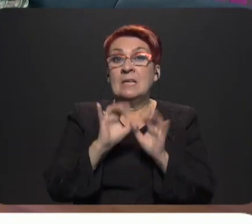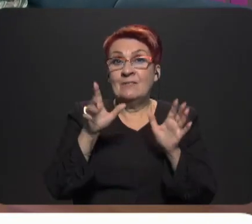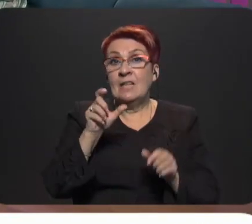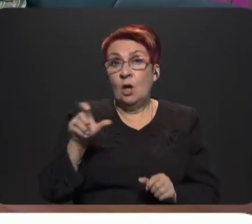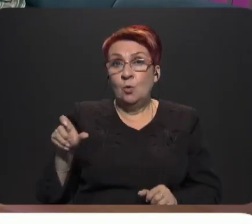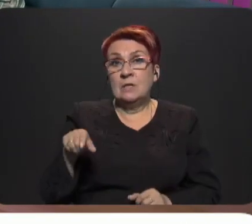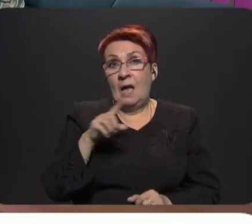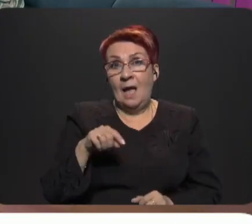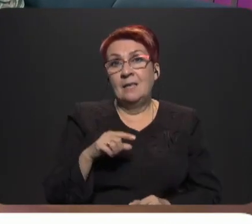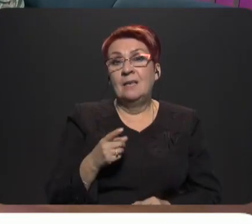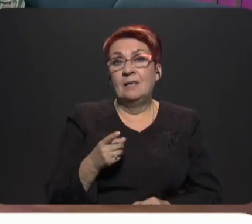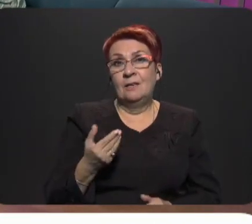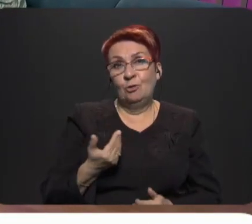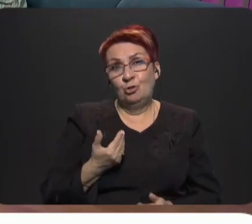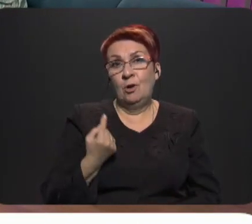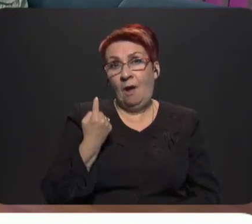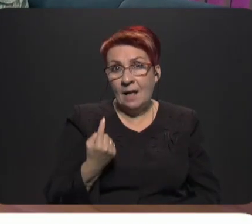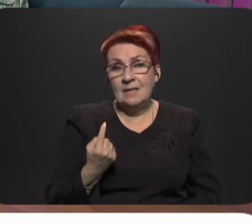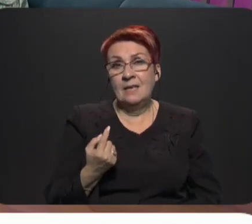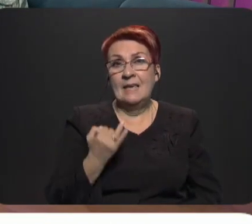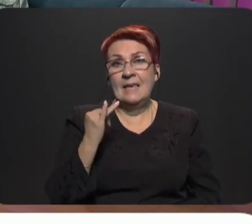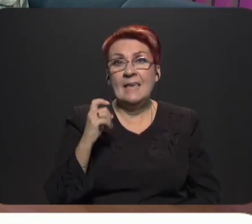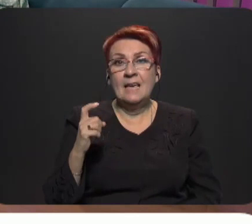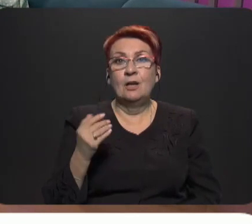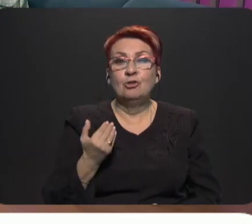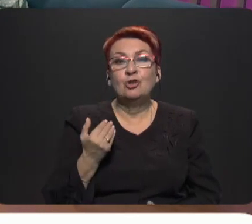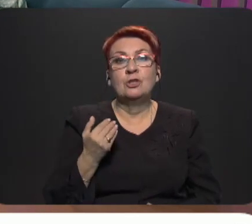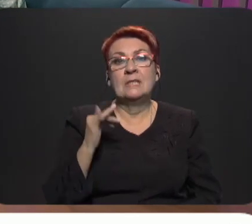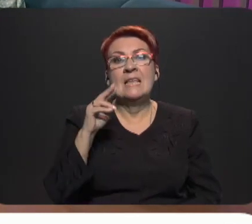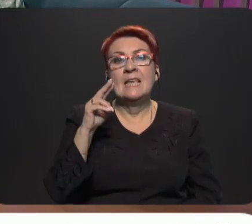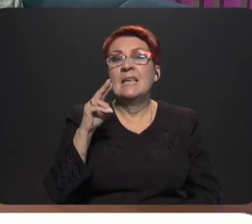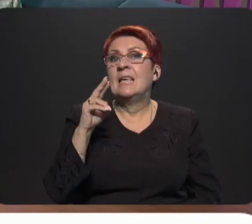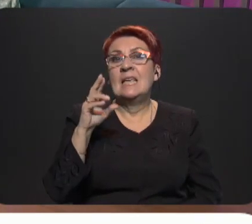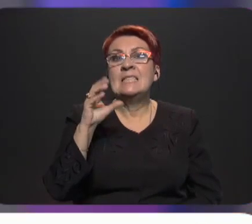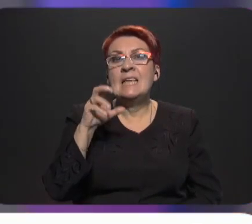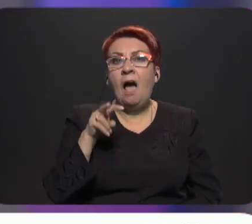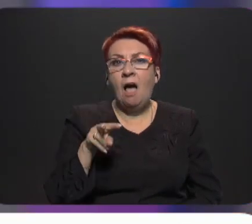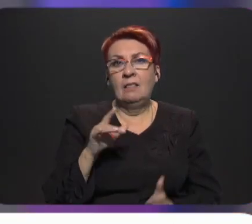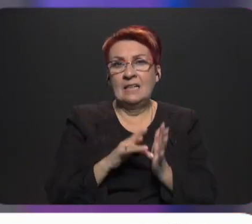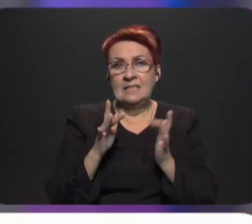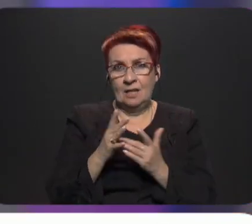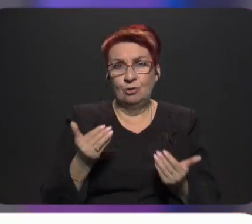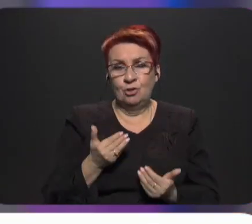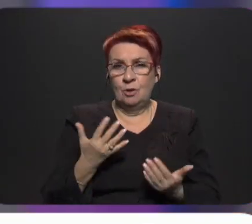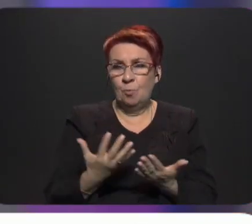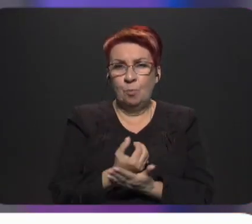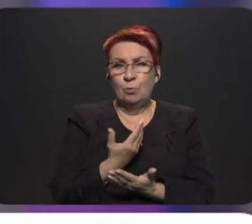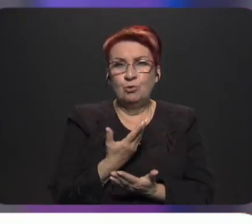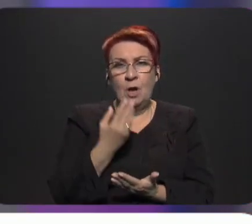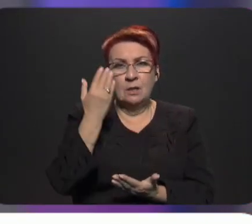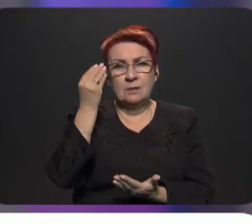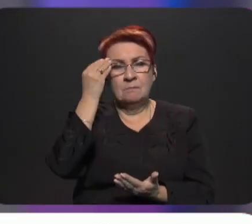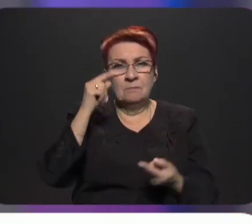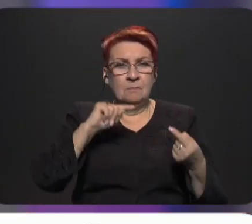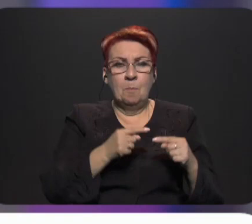жизни. Вот, и как бы их жизнь является идеалом христианской жизни. Вот получается какое-то противоречие, что вот